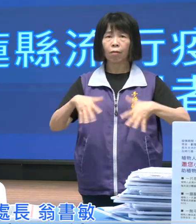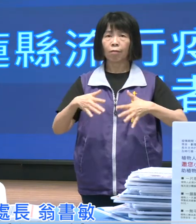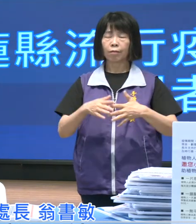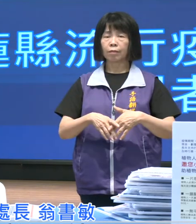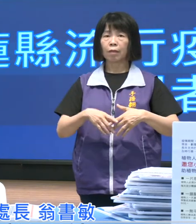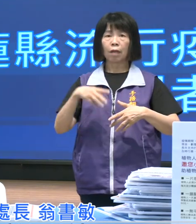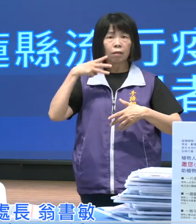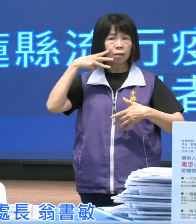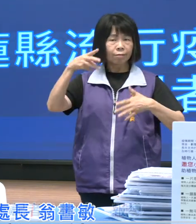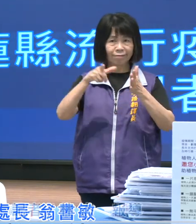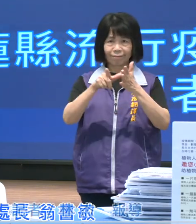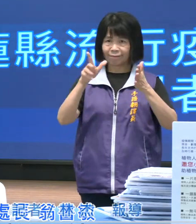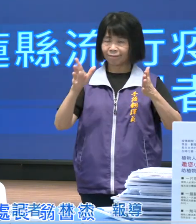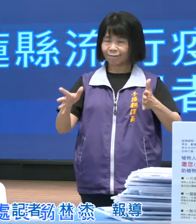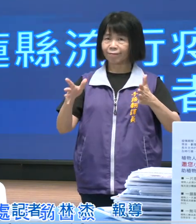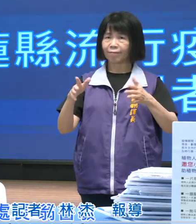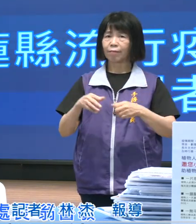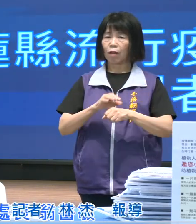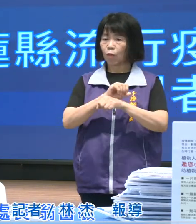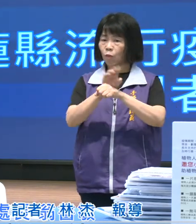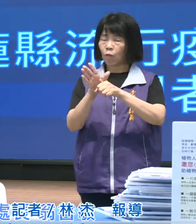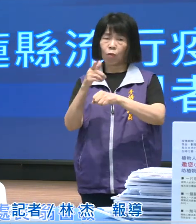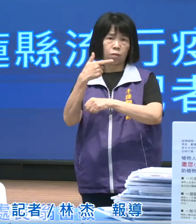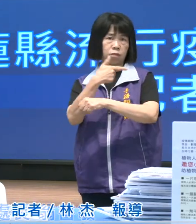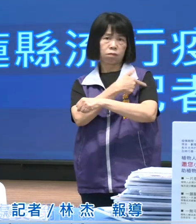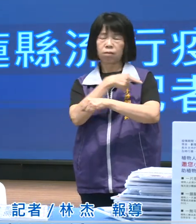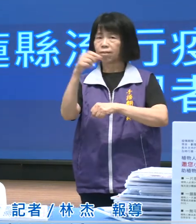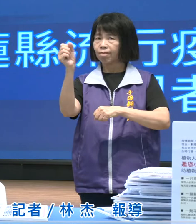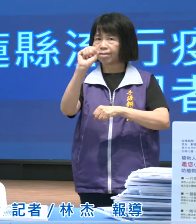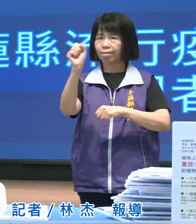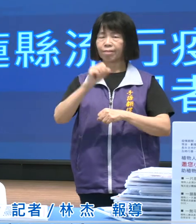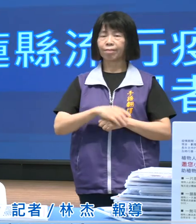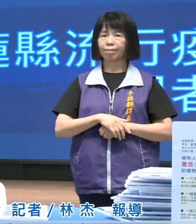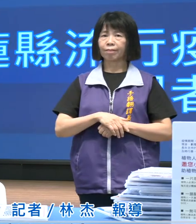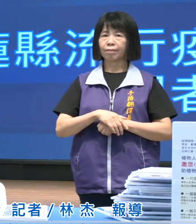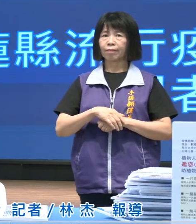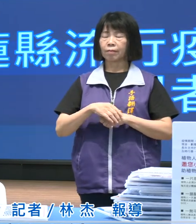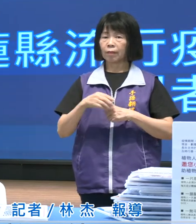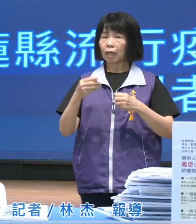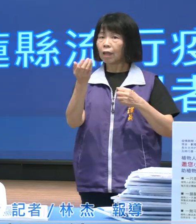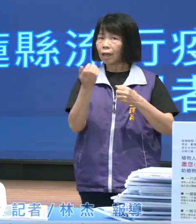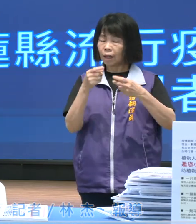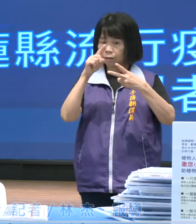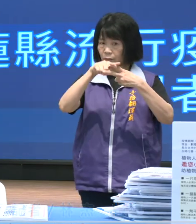后3个月内是不建议接种疫苗的。 记者林杰，花莲市采访报道。